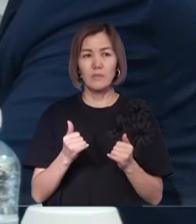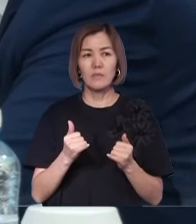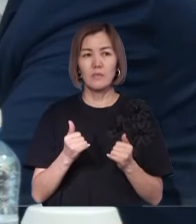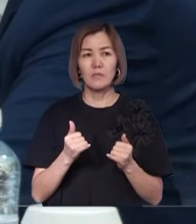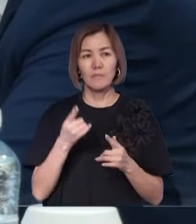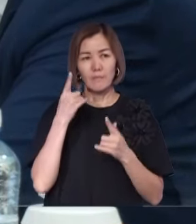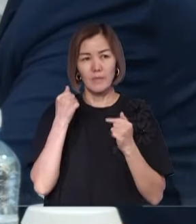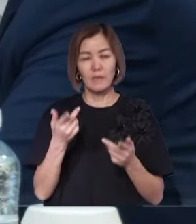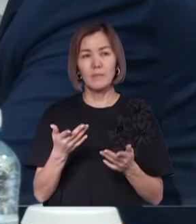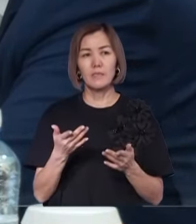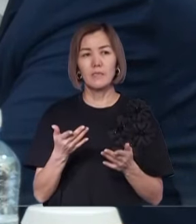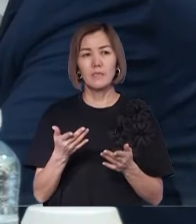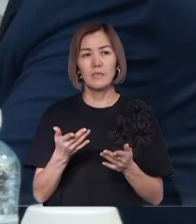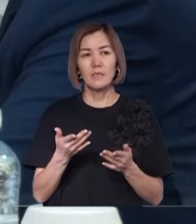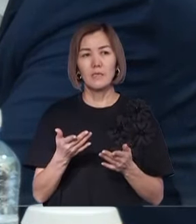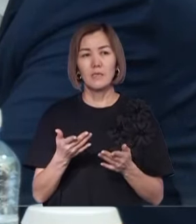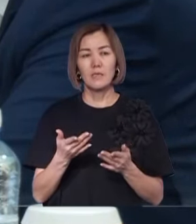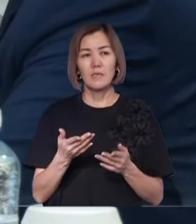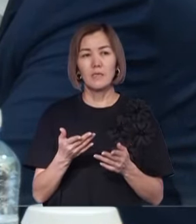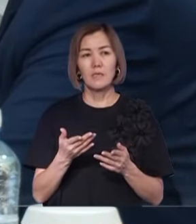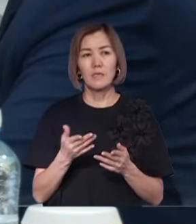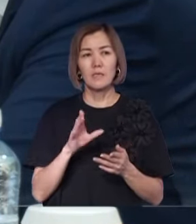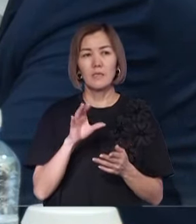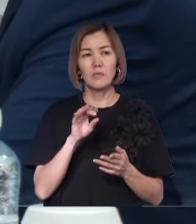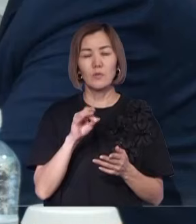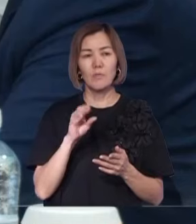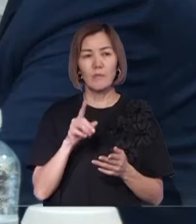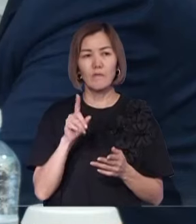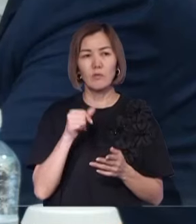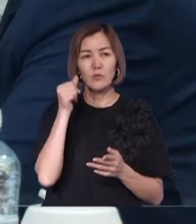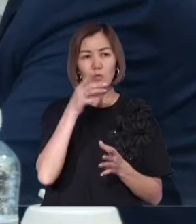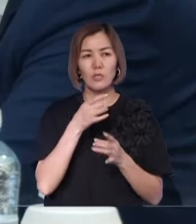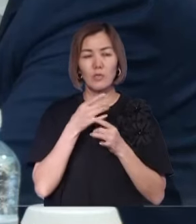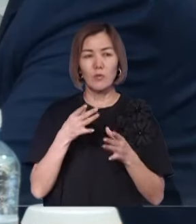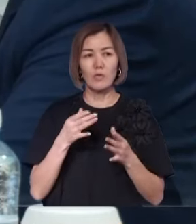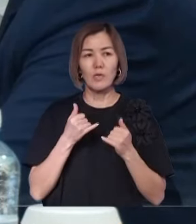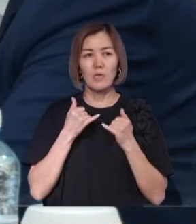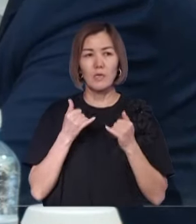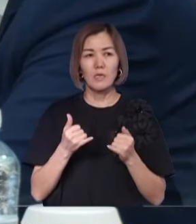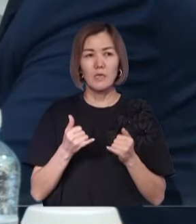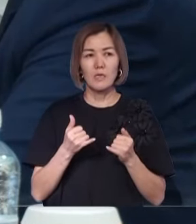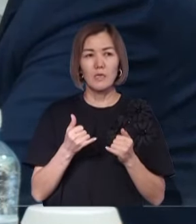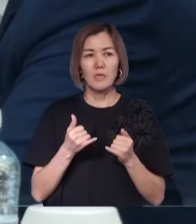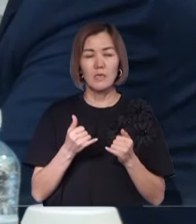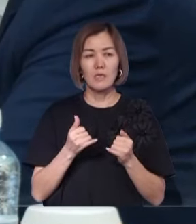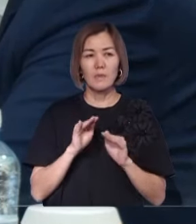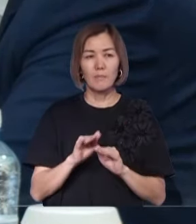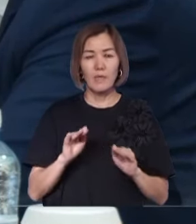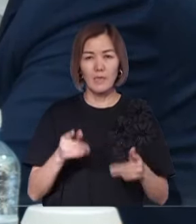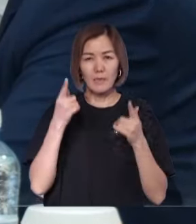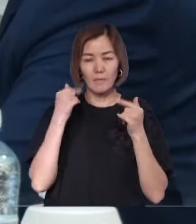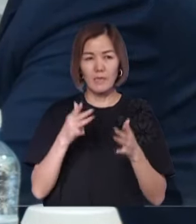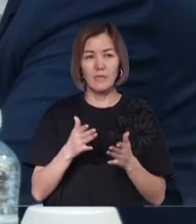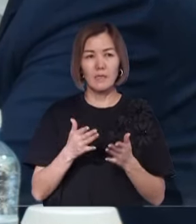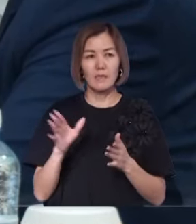Өте көп нәрсе жасалды осы жолымен. Одан кейін Соқпақбаевтың 100 жылдығына орай дейді. Балалар біледі мектепте оқып жатыр.